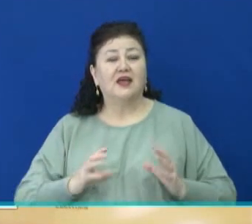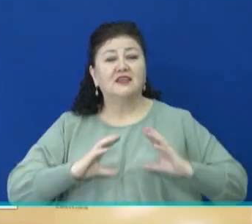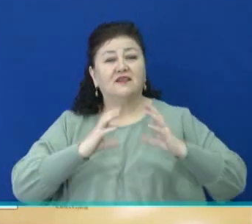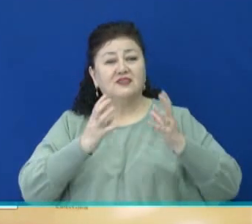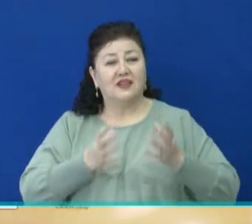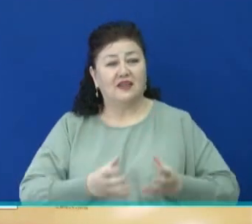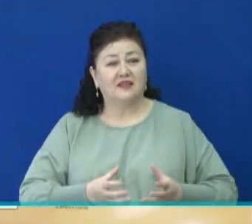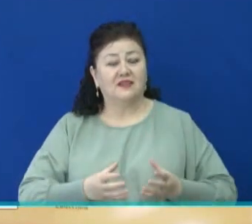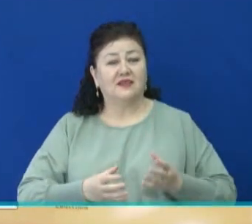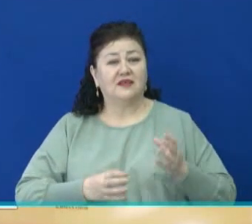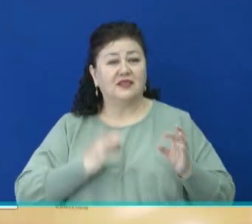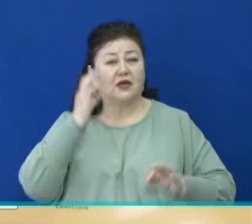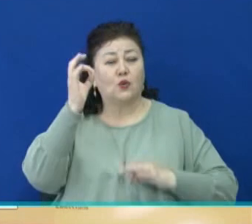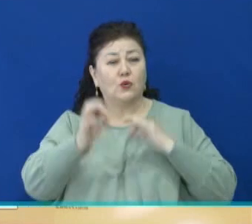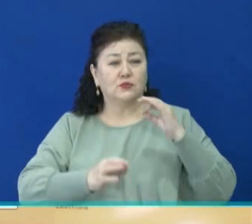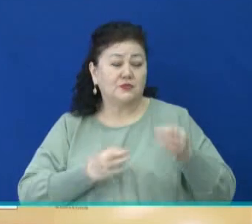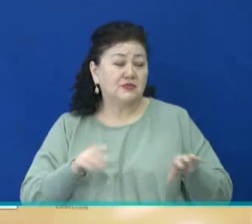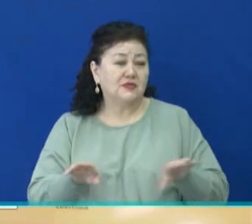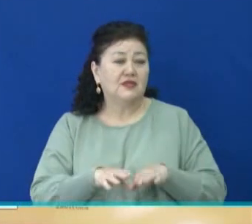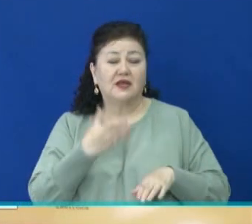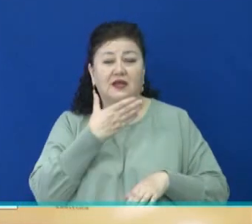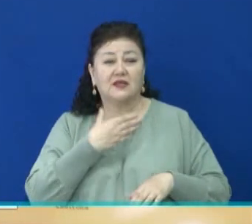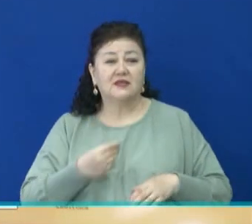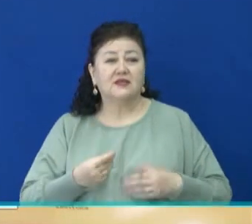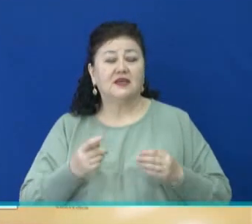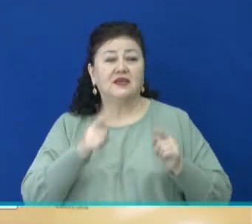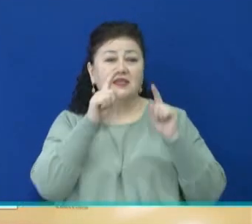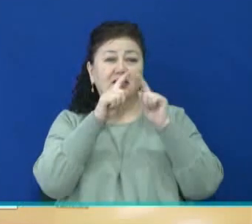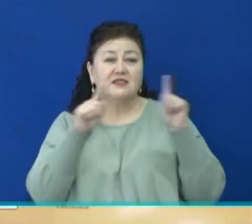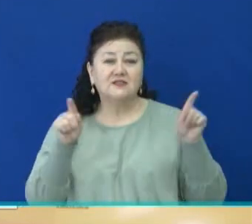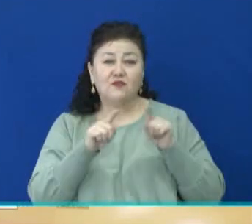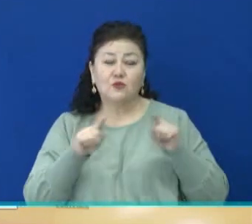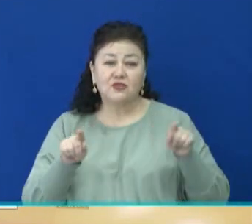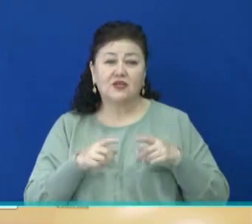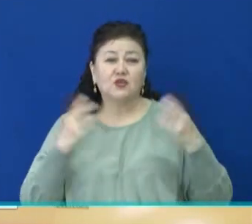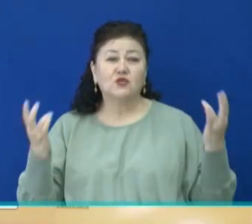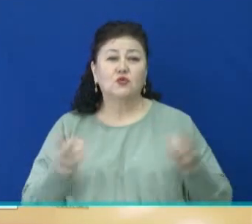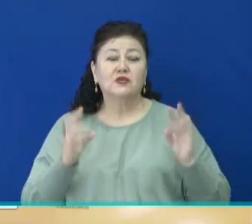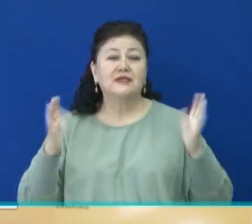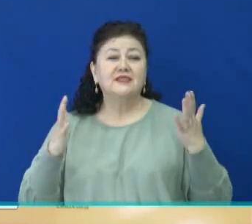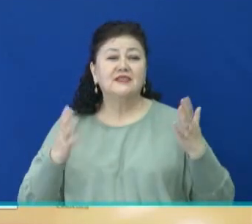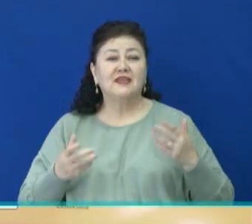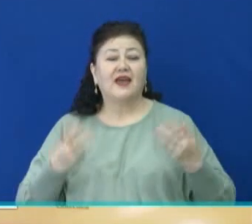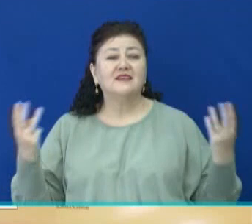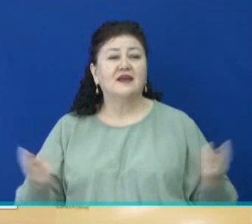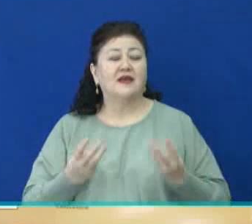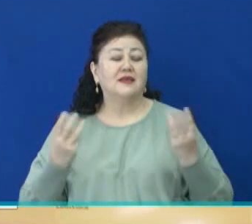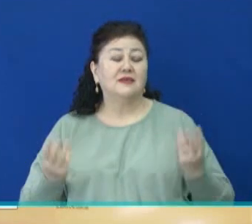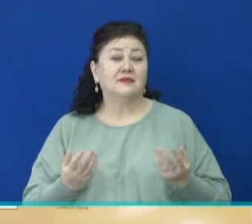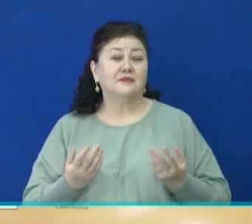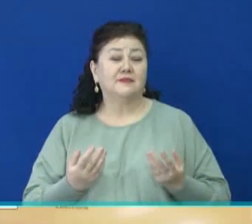вселенная. Это красота, это звездочка, которая должна сиять, гореть и